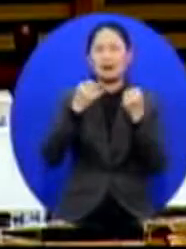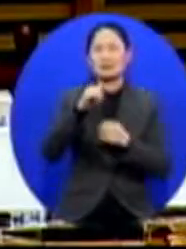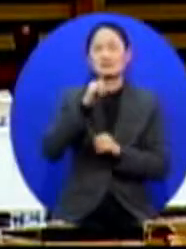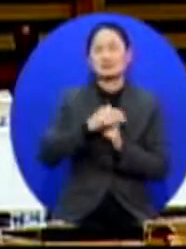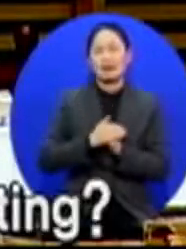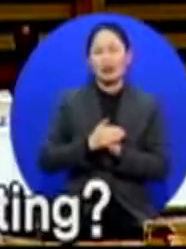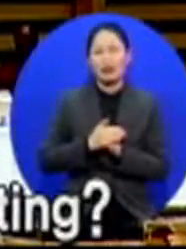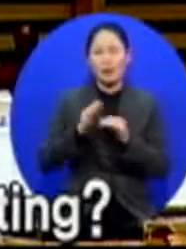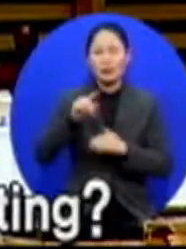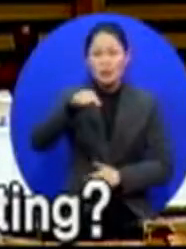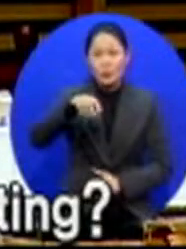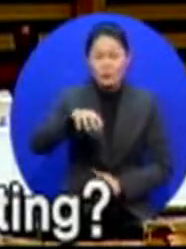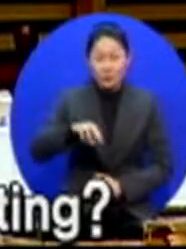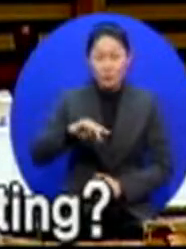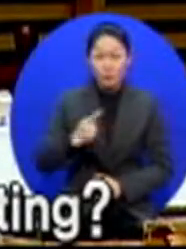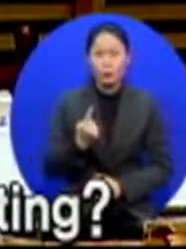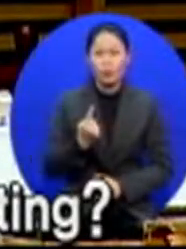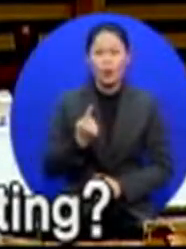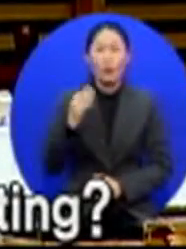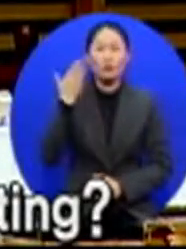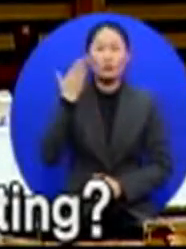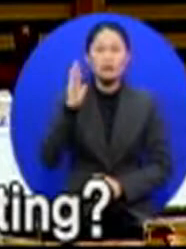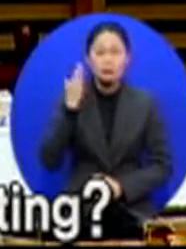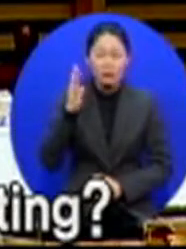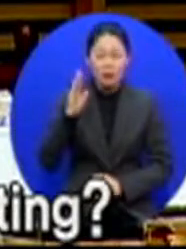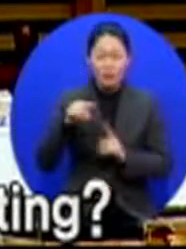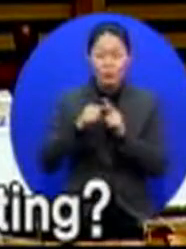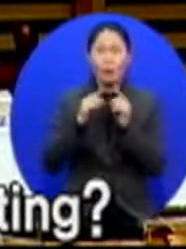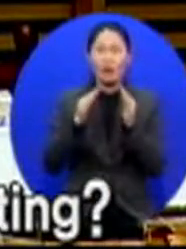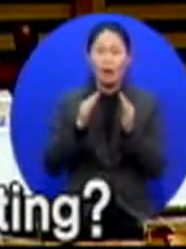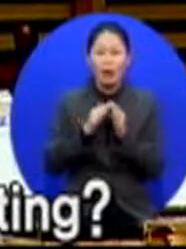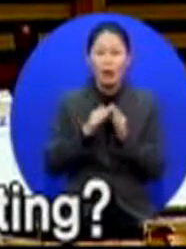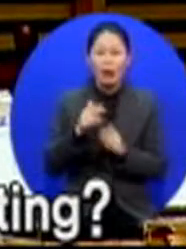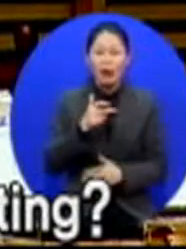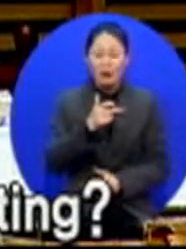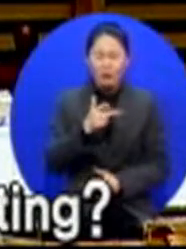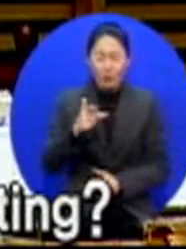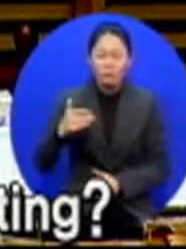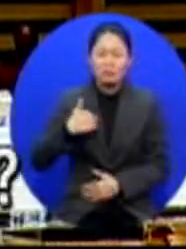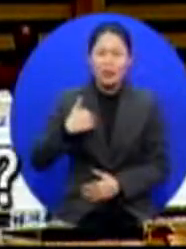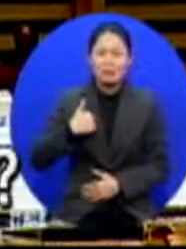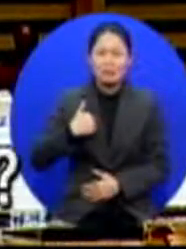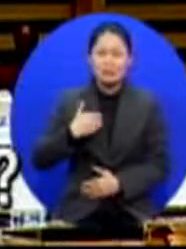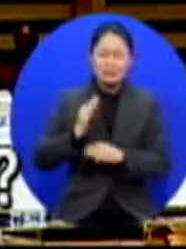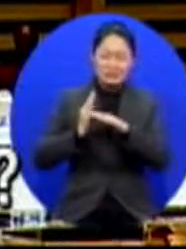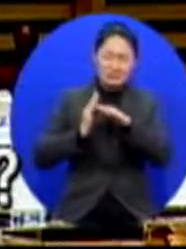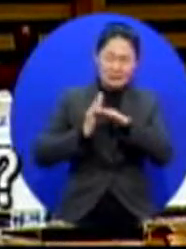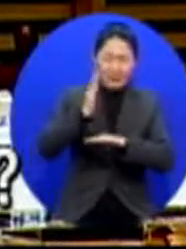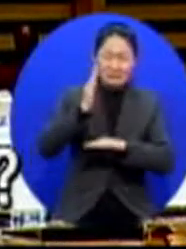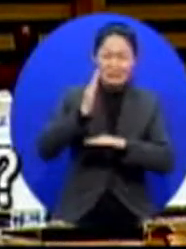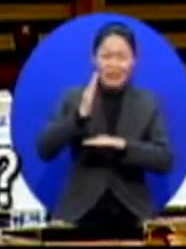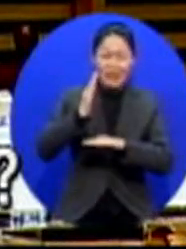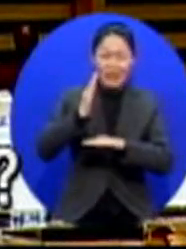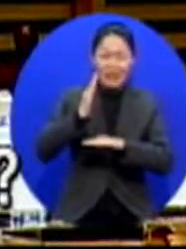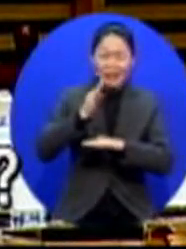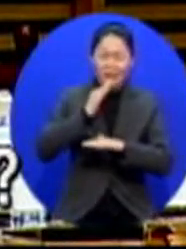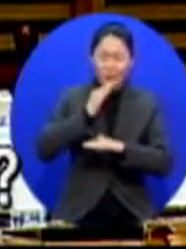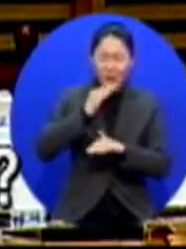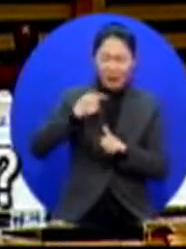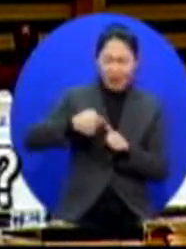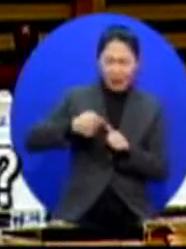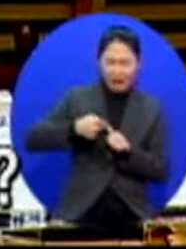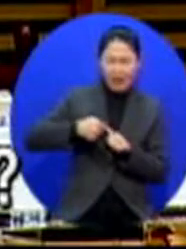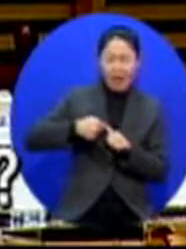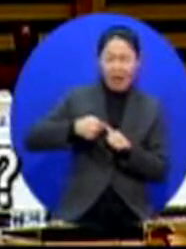오늘 이 자리에도 요즘에 교회가 너무 나를 지나치게 이들 먹는다 고 생각하시는